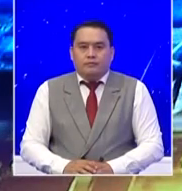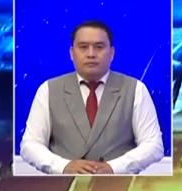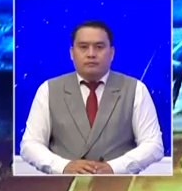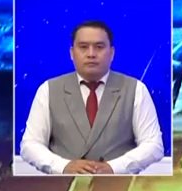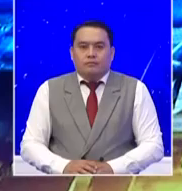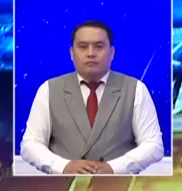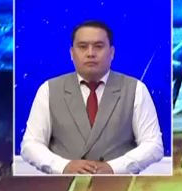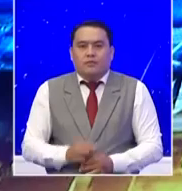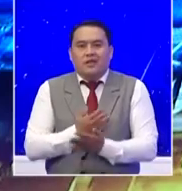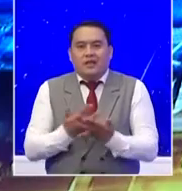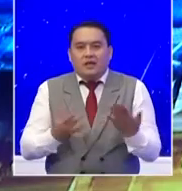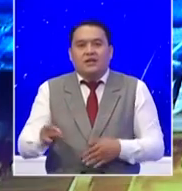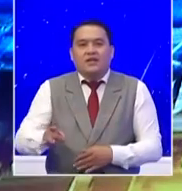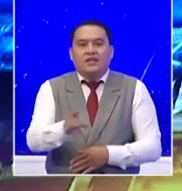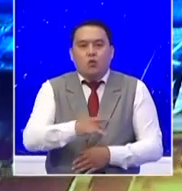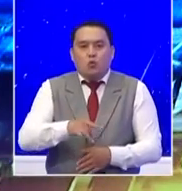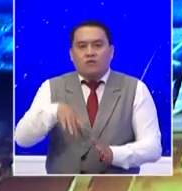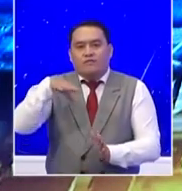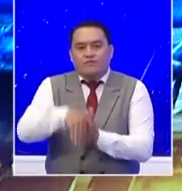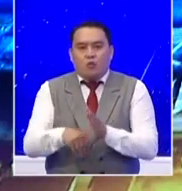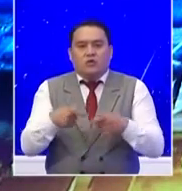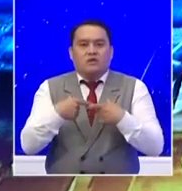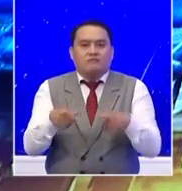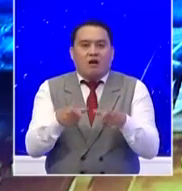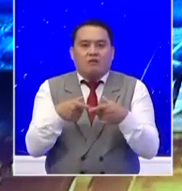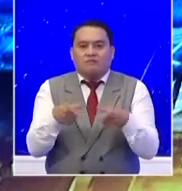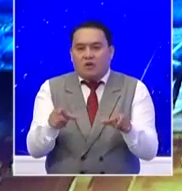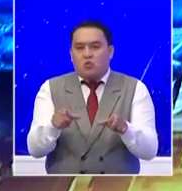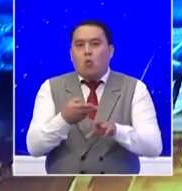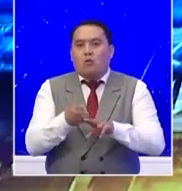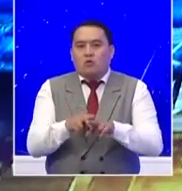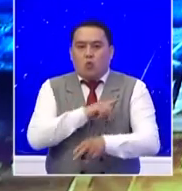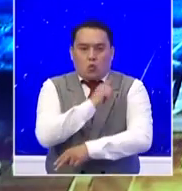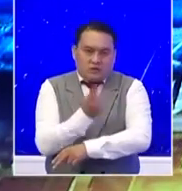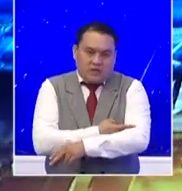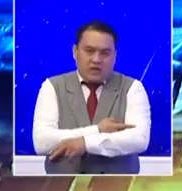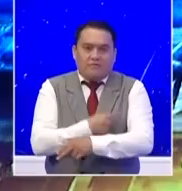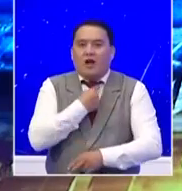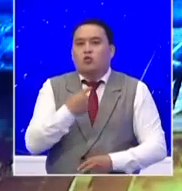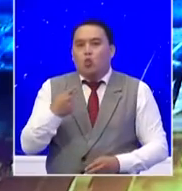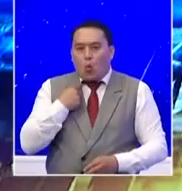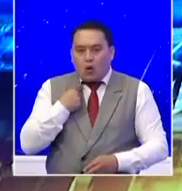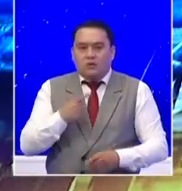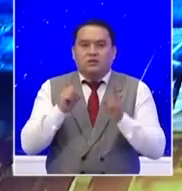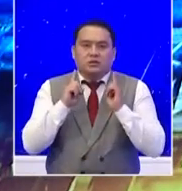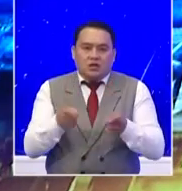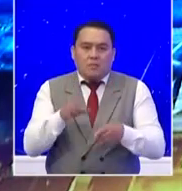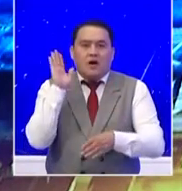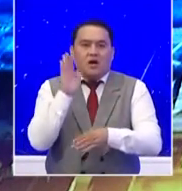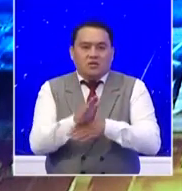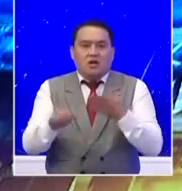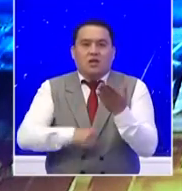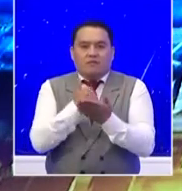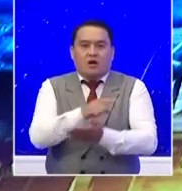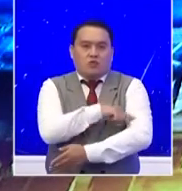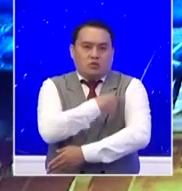темам. В некоторых регионах страны вводится послабление карантинных мер, в некоторых усиление. В том числе в Талдыкургане. Согласно